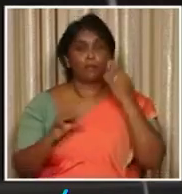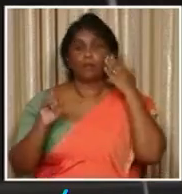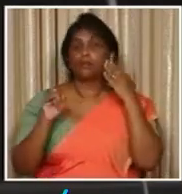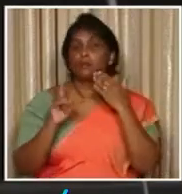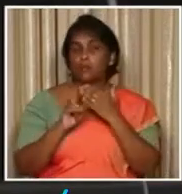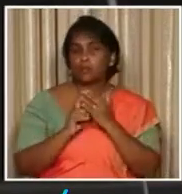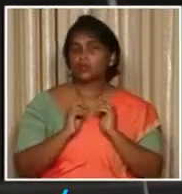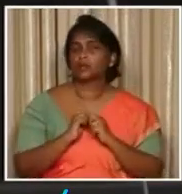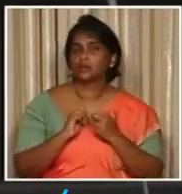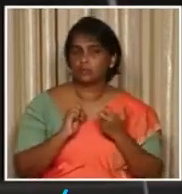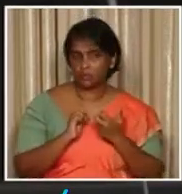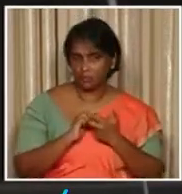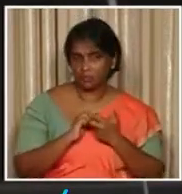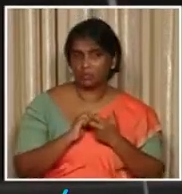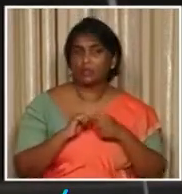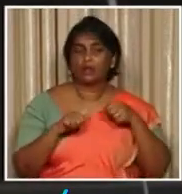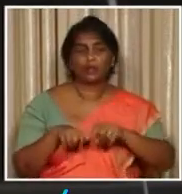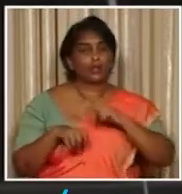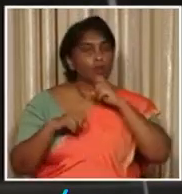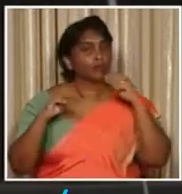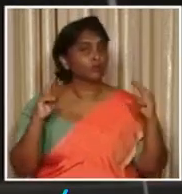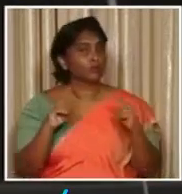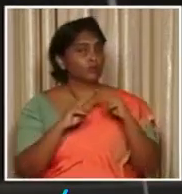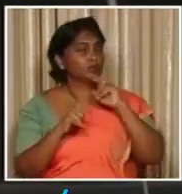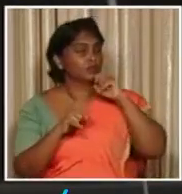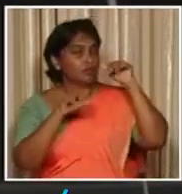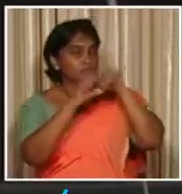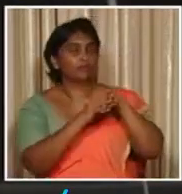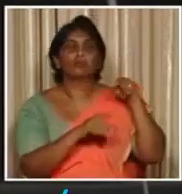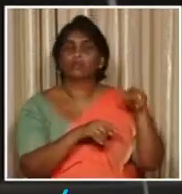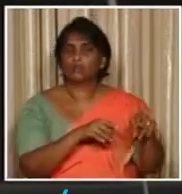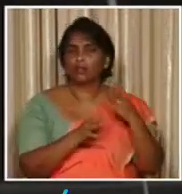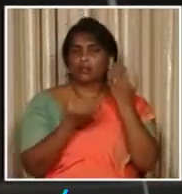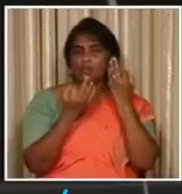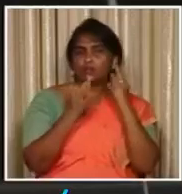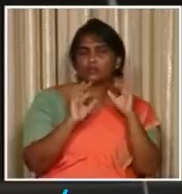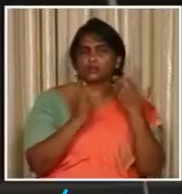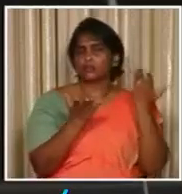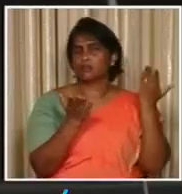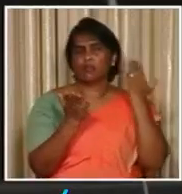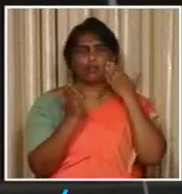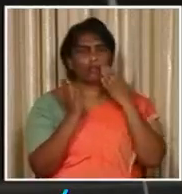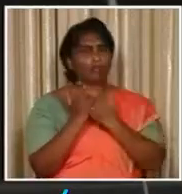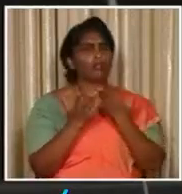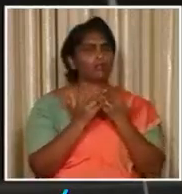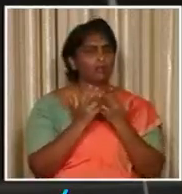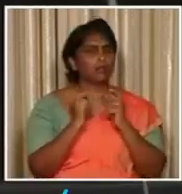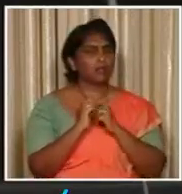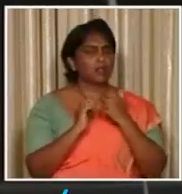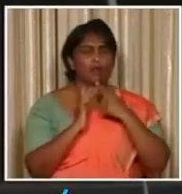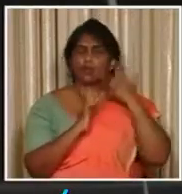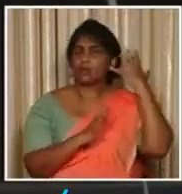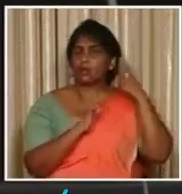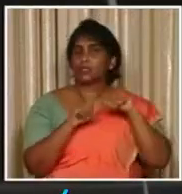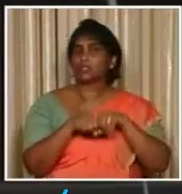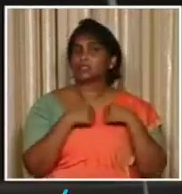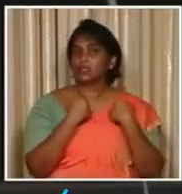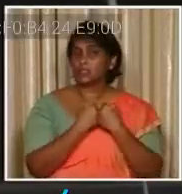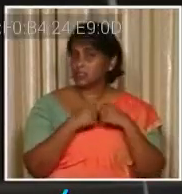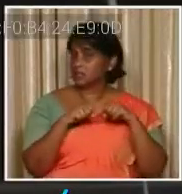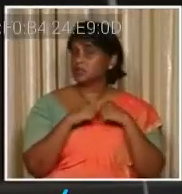තියෙන ගැටලුව මේ අධිකරණයේ තියෙන ස්වාධීනත්වයේ නොමැතිවීමේ පිළිබඳව ගැටලු. අද ජාත්‍යන්තර සංවිධානයේ